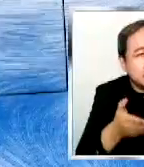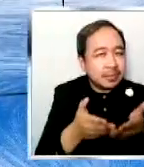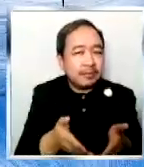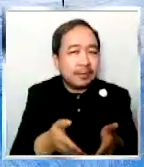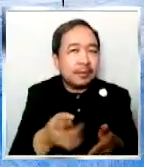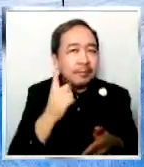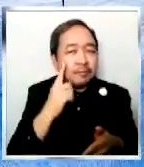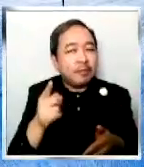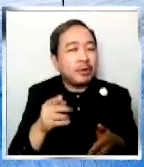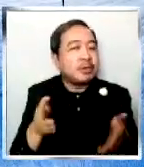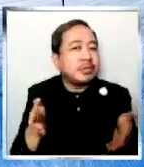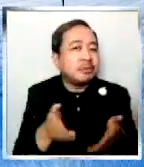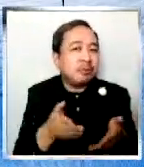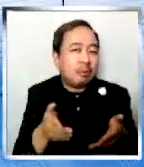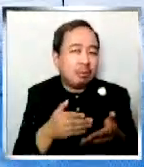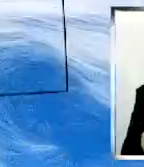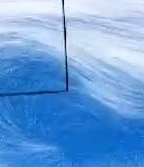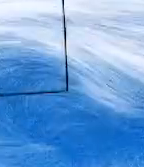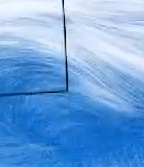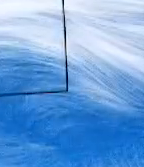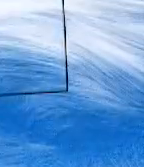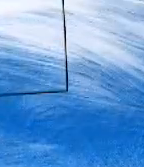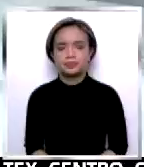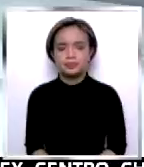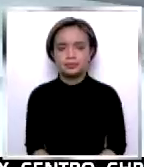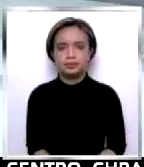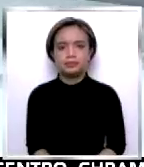sa maliliit na sasakyang pandagat.